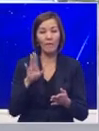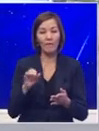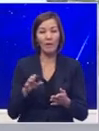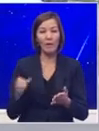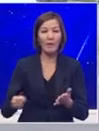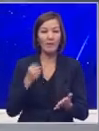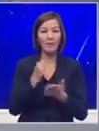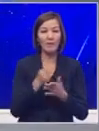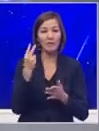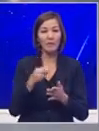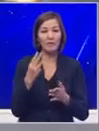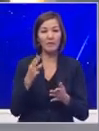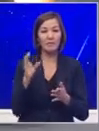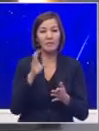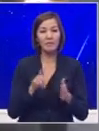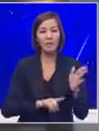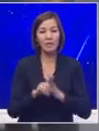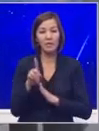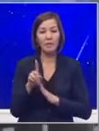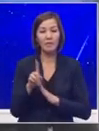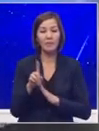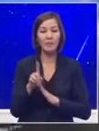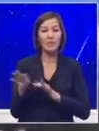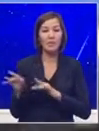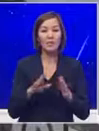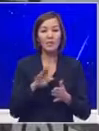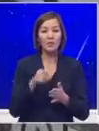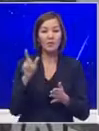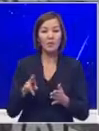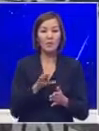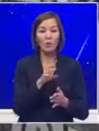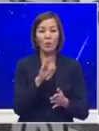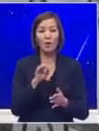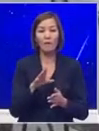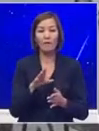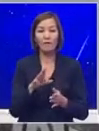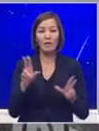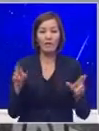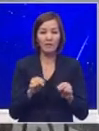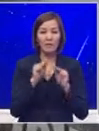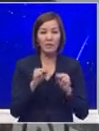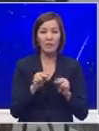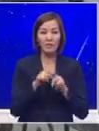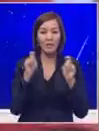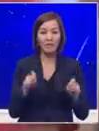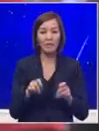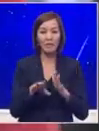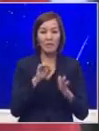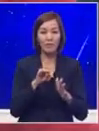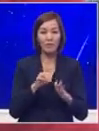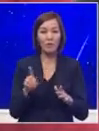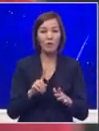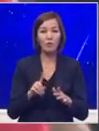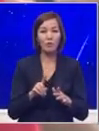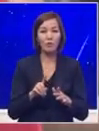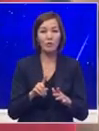президенты стартовала 23 сентября Наряду с этим действующий глава государства гарантирует честность и открытость выборов Несмотря на